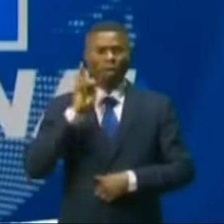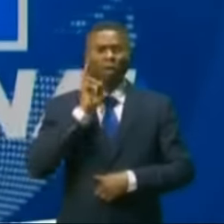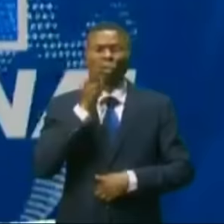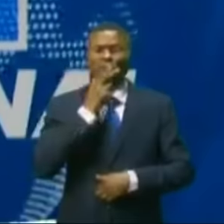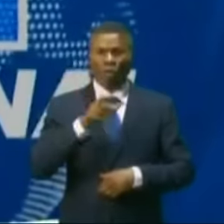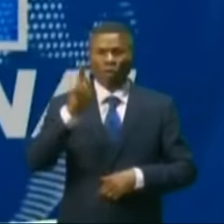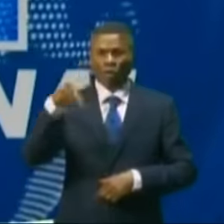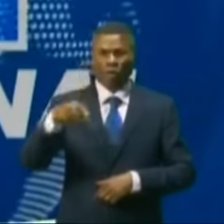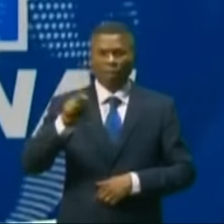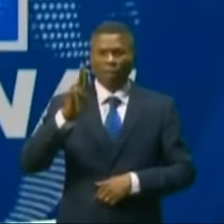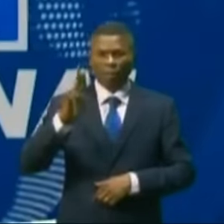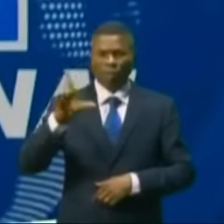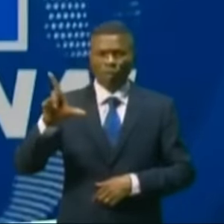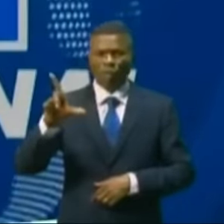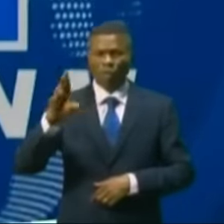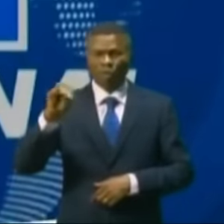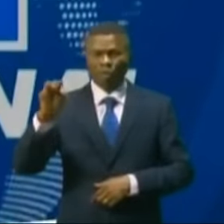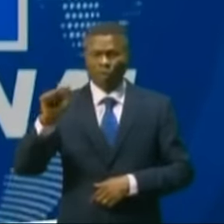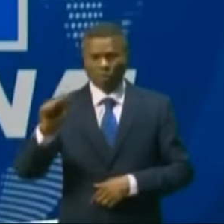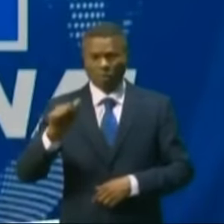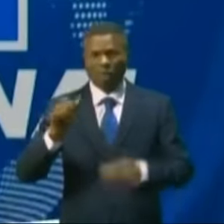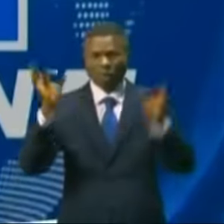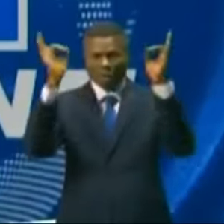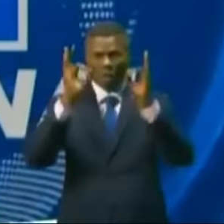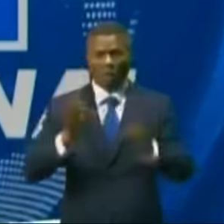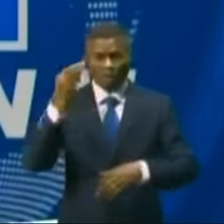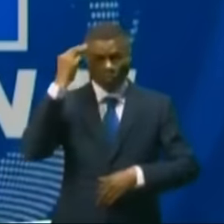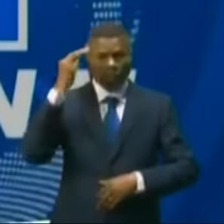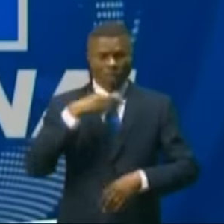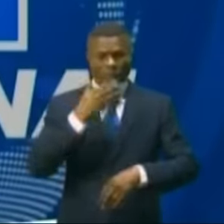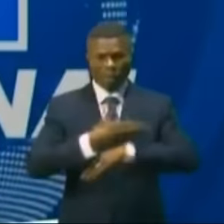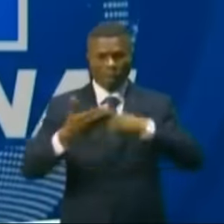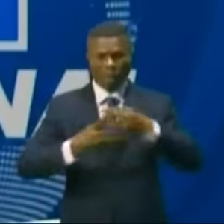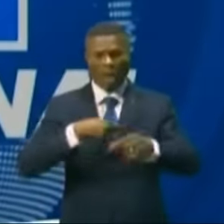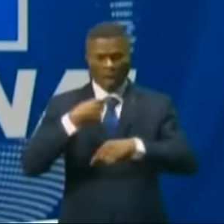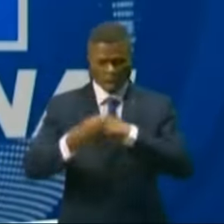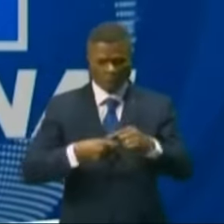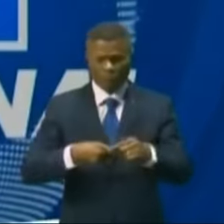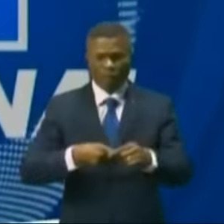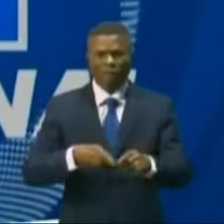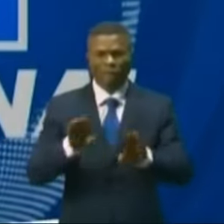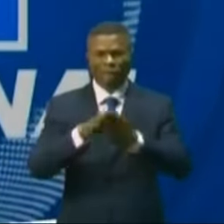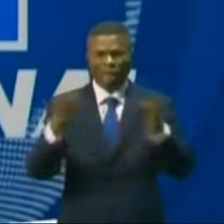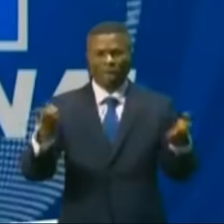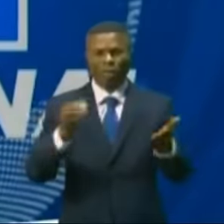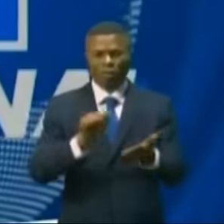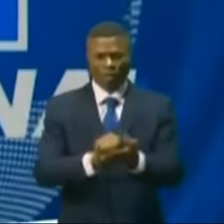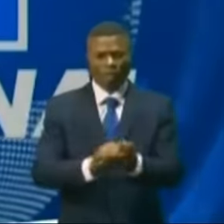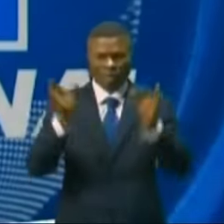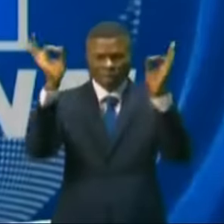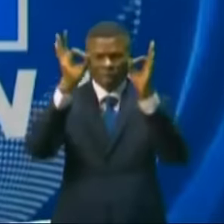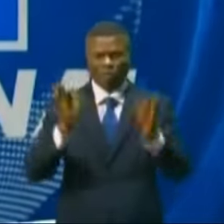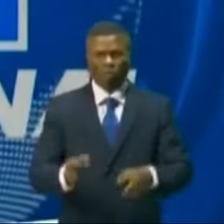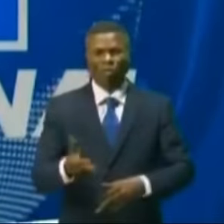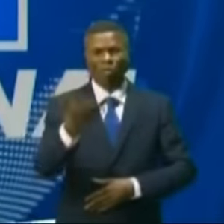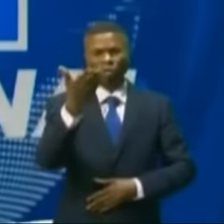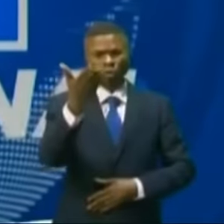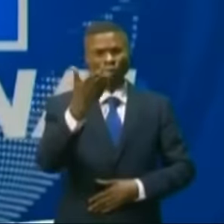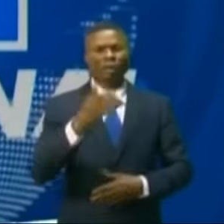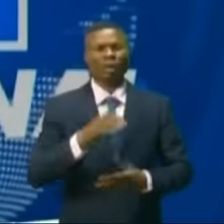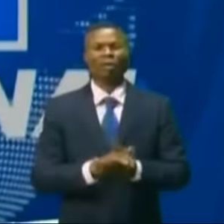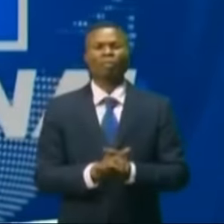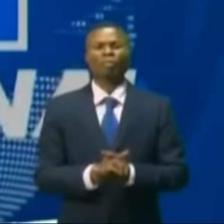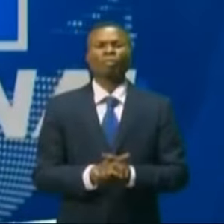Hotel, forum ouvert par le ministre des infrastructures Alexis Guissaro. Reportage et Eugénie Dadachabani, Didier